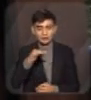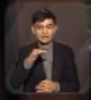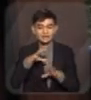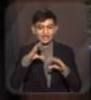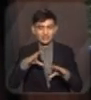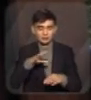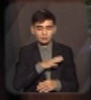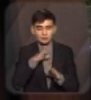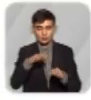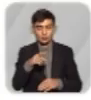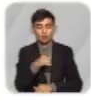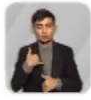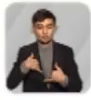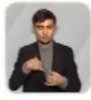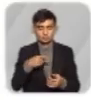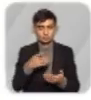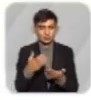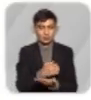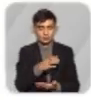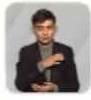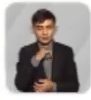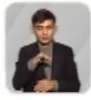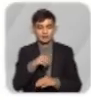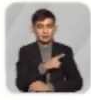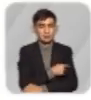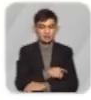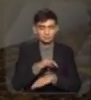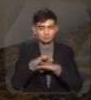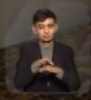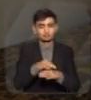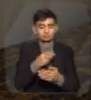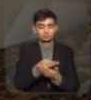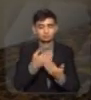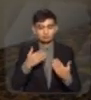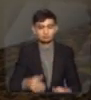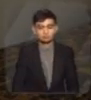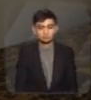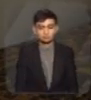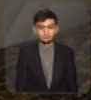его обнаружила воспитатель. На скорой студента доставили в больницу.